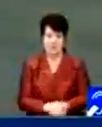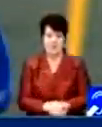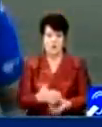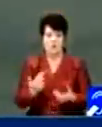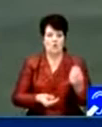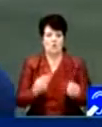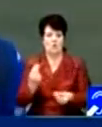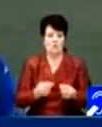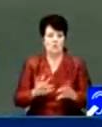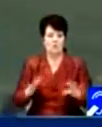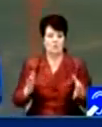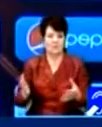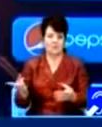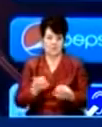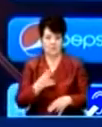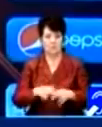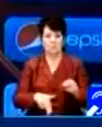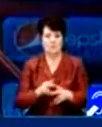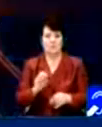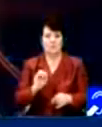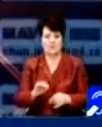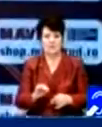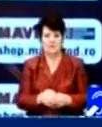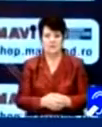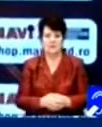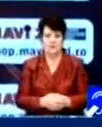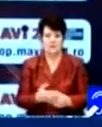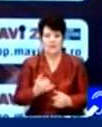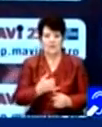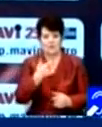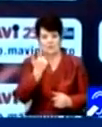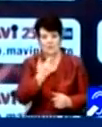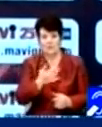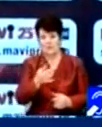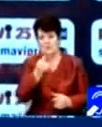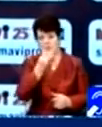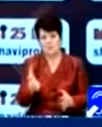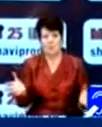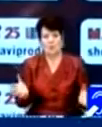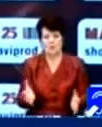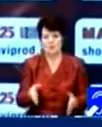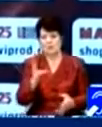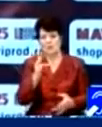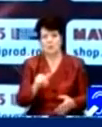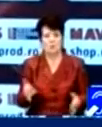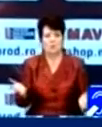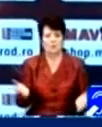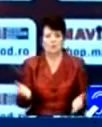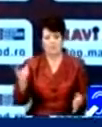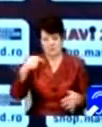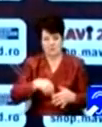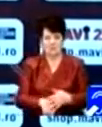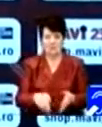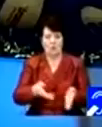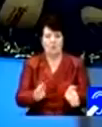vine întâmplător, trebuie construit. Hey, la noi se spune că nu se poate. Luăm pe nu în brațe. Cu nu, o să ajungem în groapă, dacă nu suntem